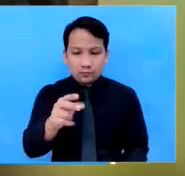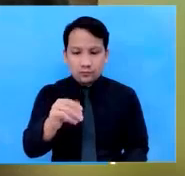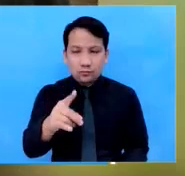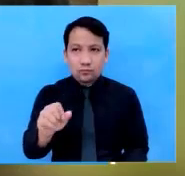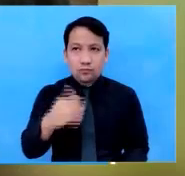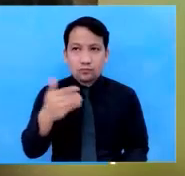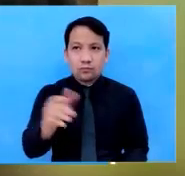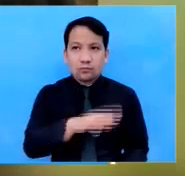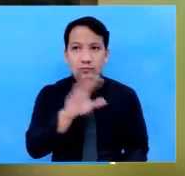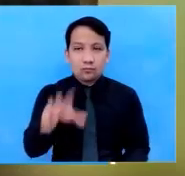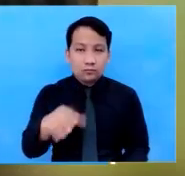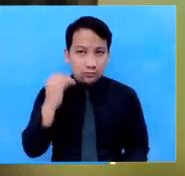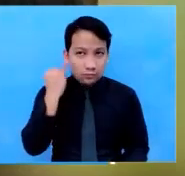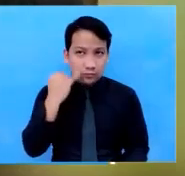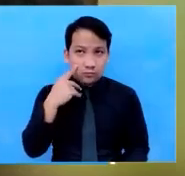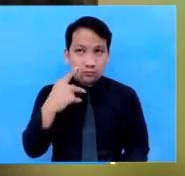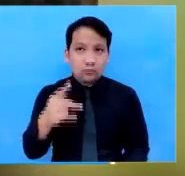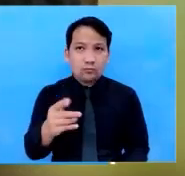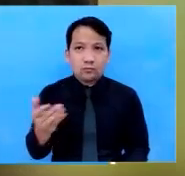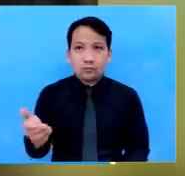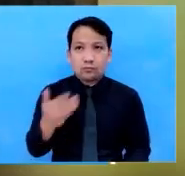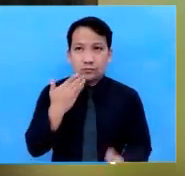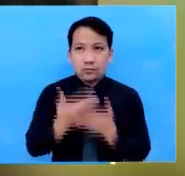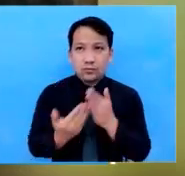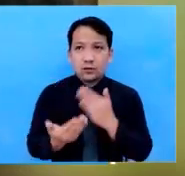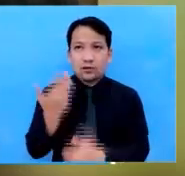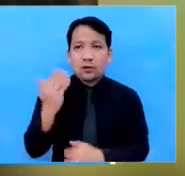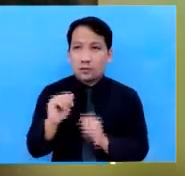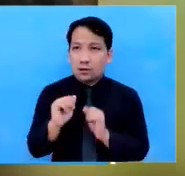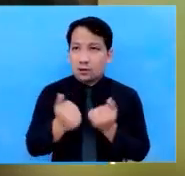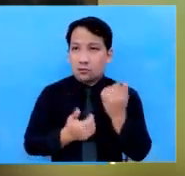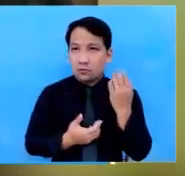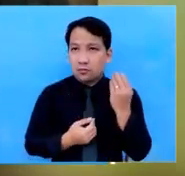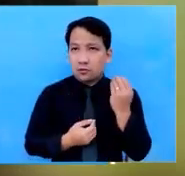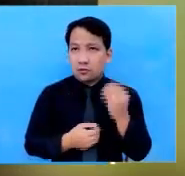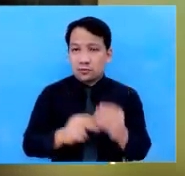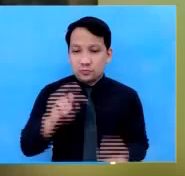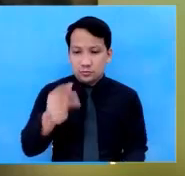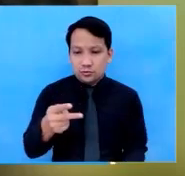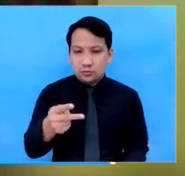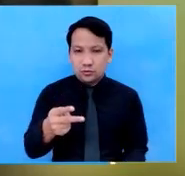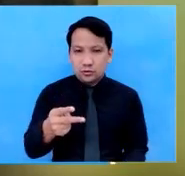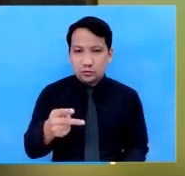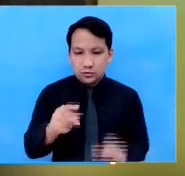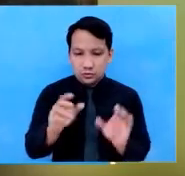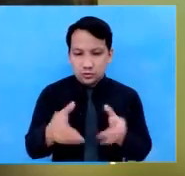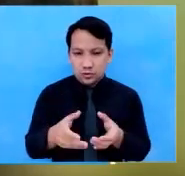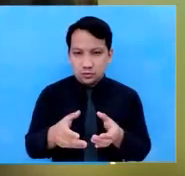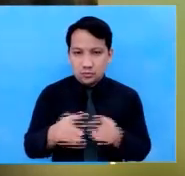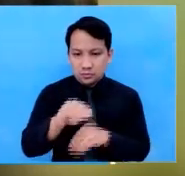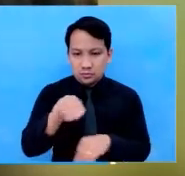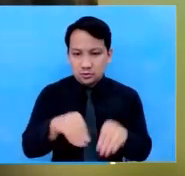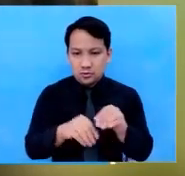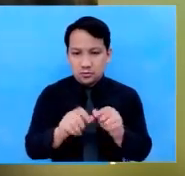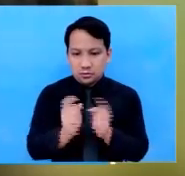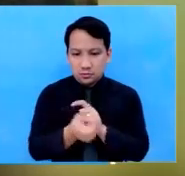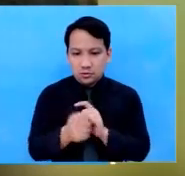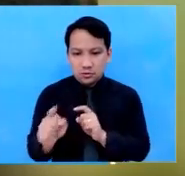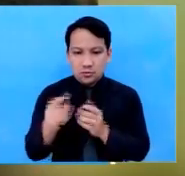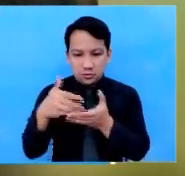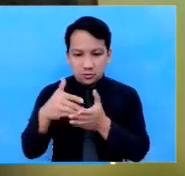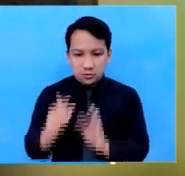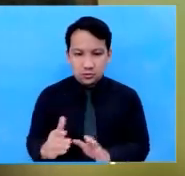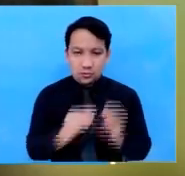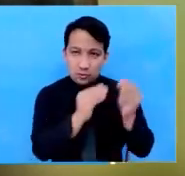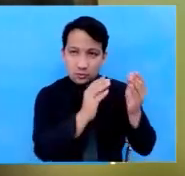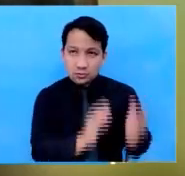ng yan, si Justin Punsalang. Justin, magandang umaga. Kamusta naman yung ikalawang araw ng pasukan dyan? Nakapag-adjust na ba yung mga estudyante, yung mga guro